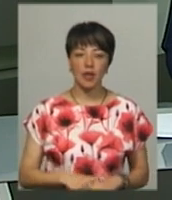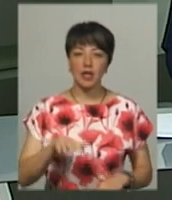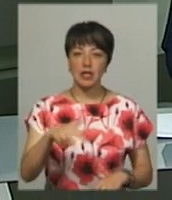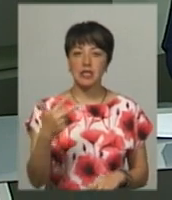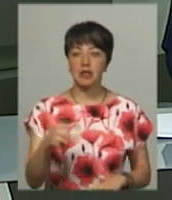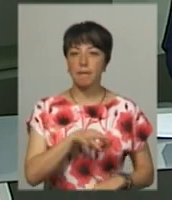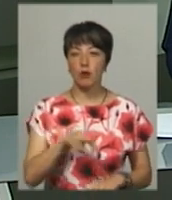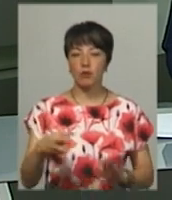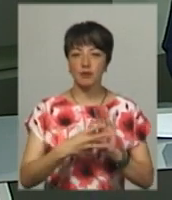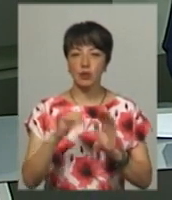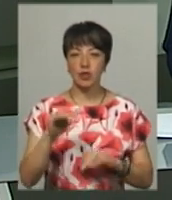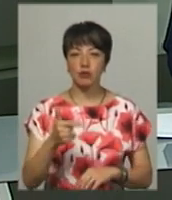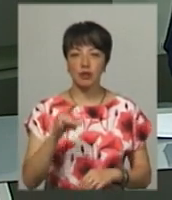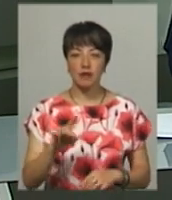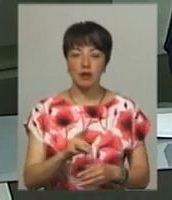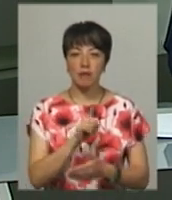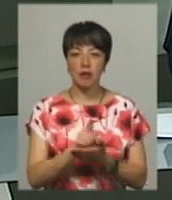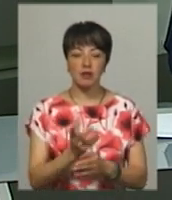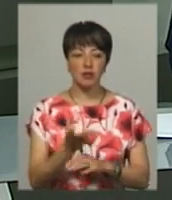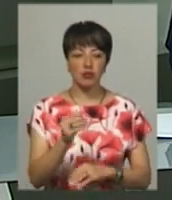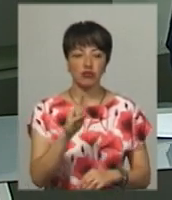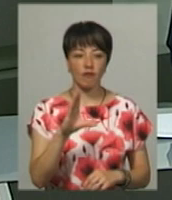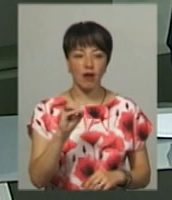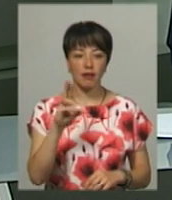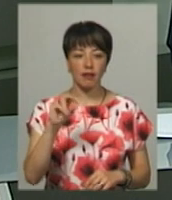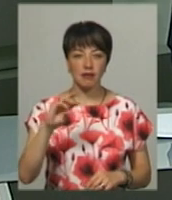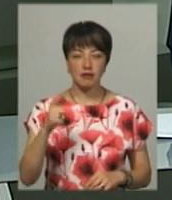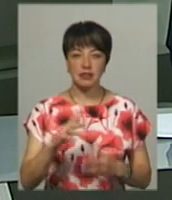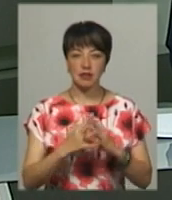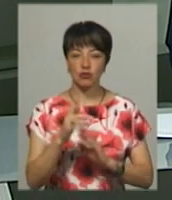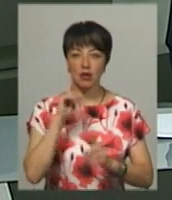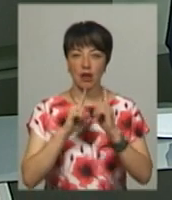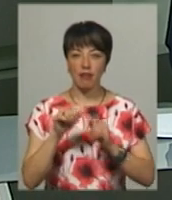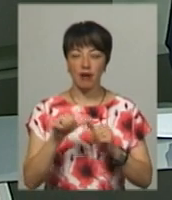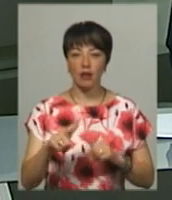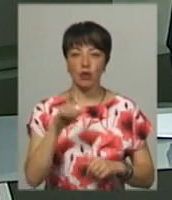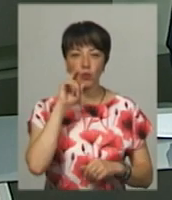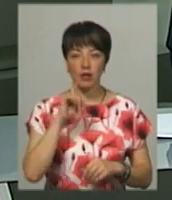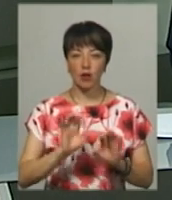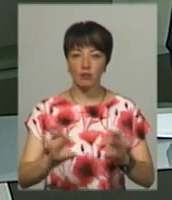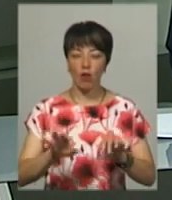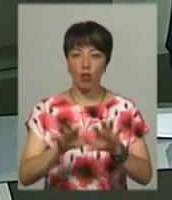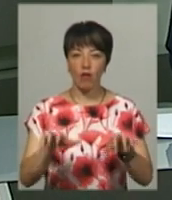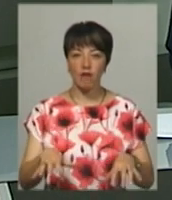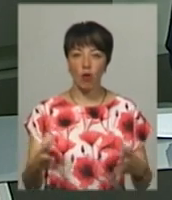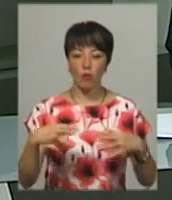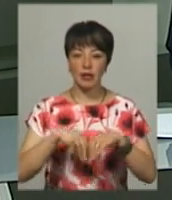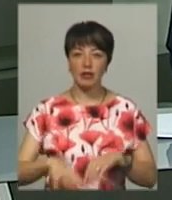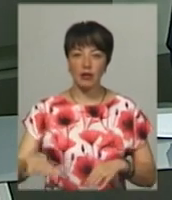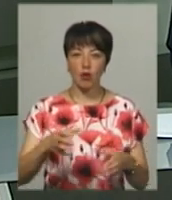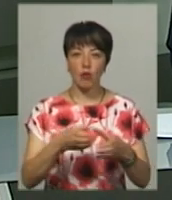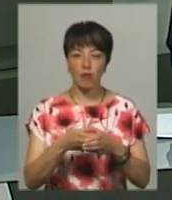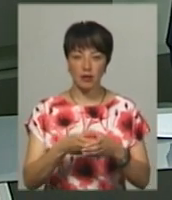33 мільйони 800 тисяч гривень має сплатити Жванецька селищна рада «Нафтогазу України». Про це розповіла голова об'єднаної тергромади